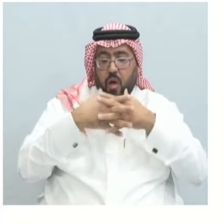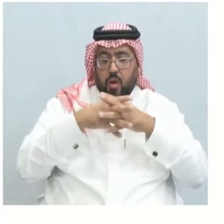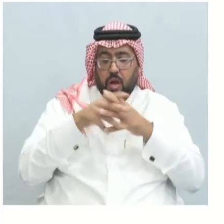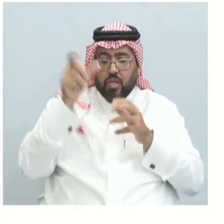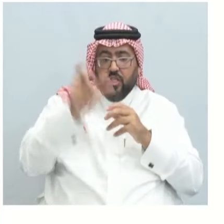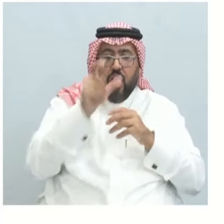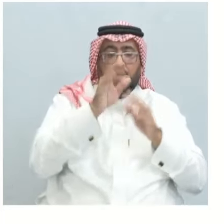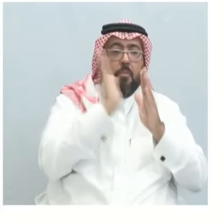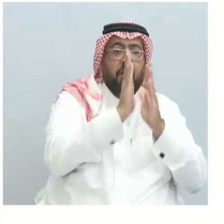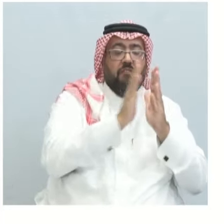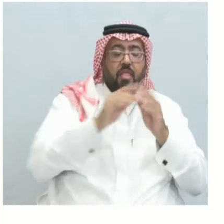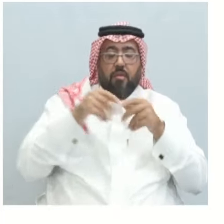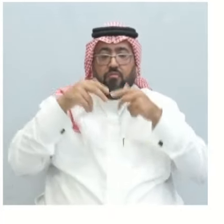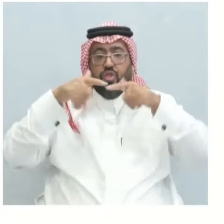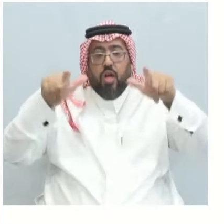بمشاركه